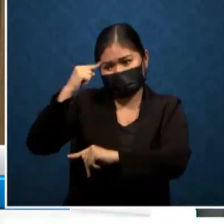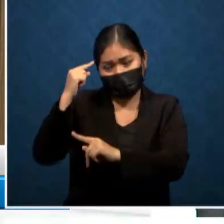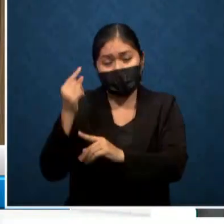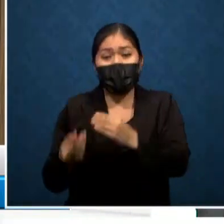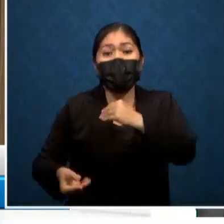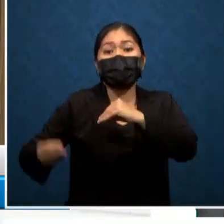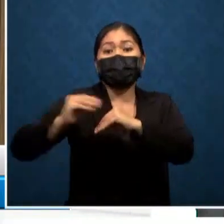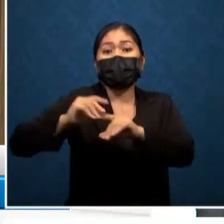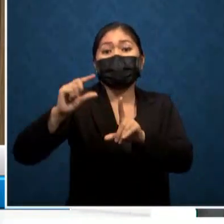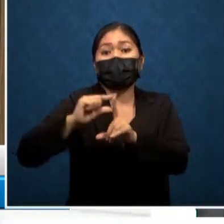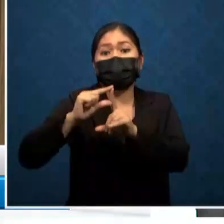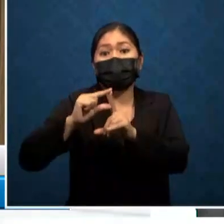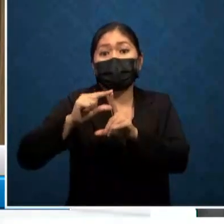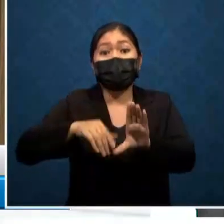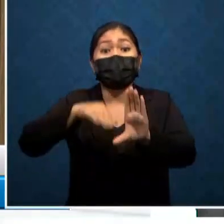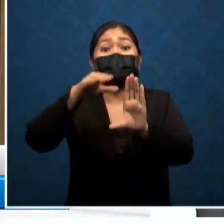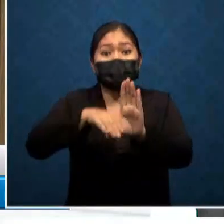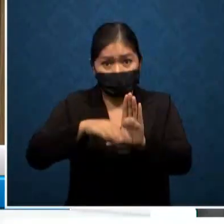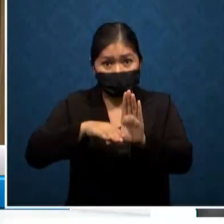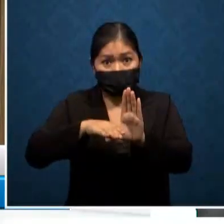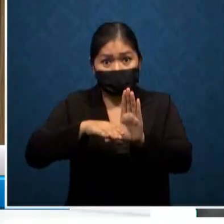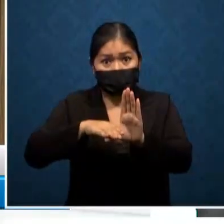ำว่าขึ้นทะเบียนต่อท้ายคำว่า